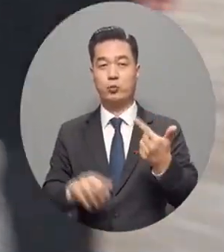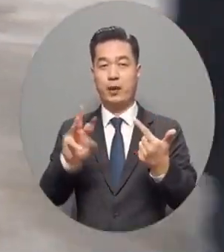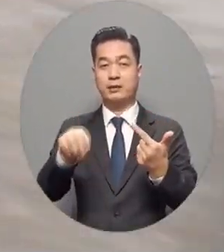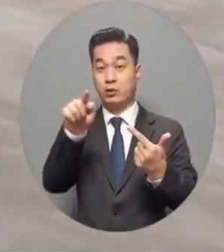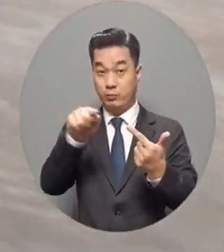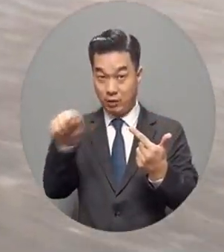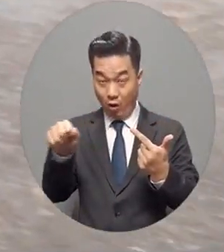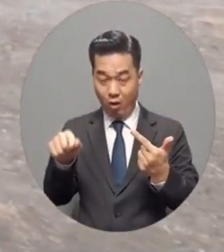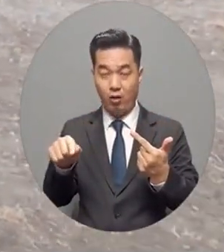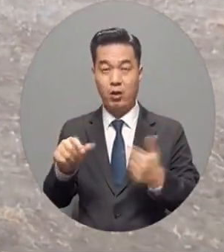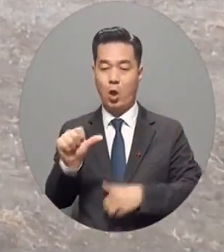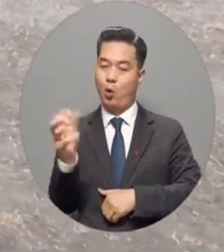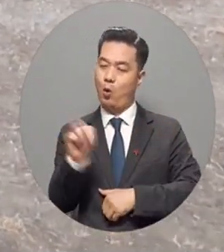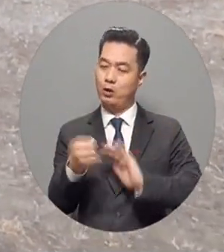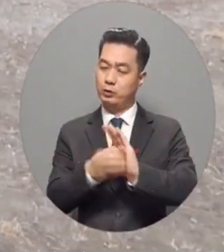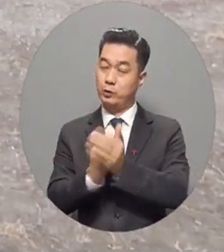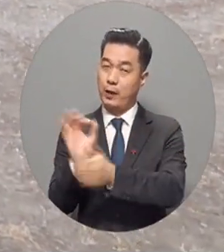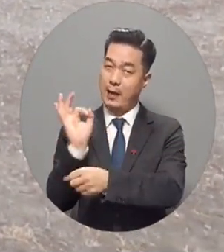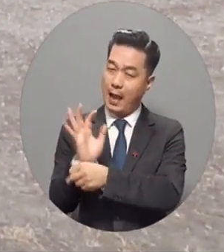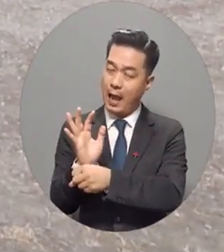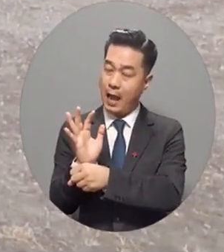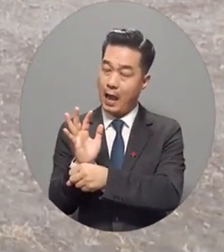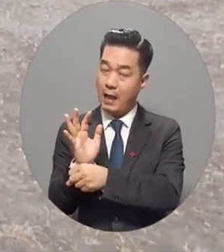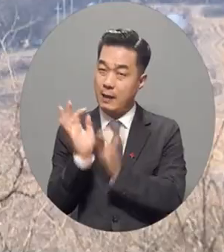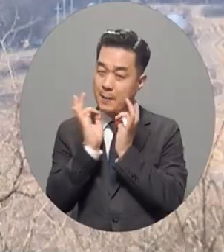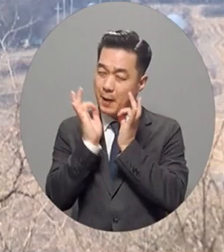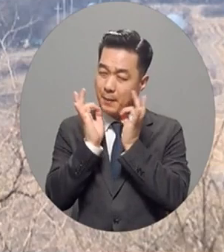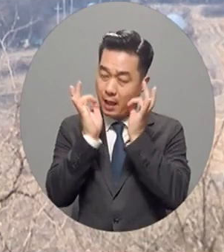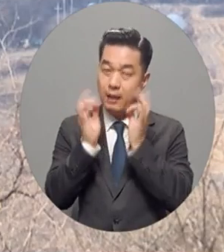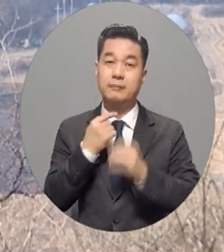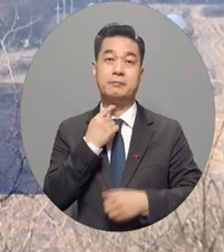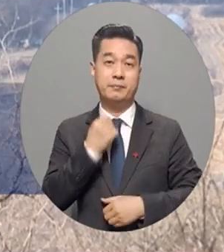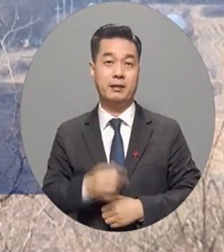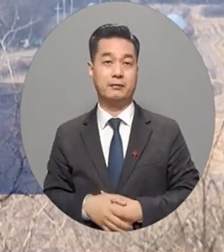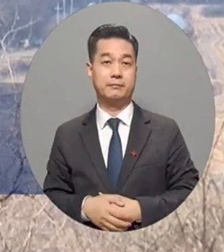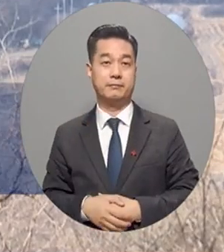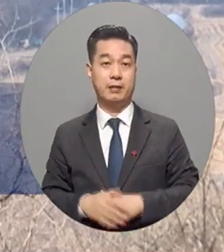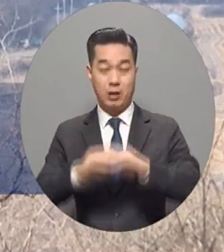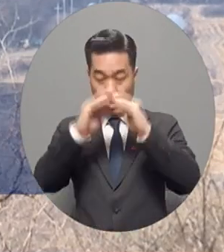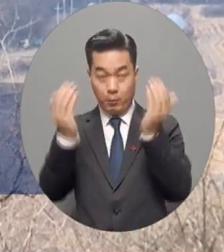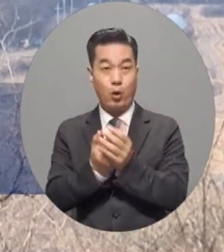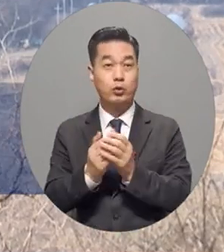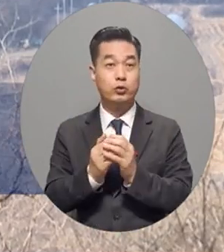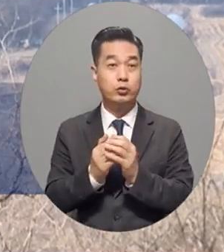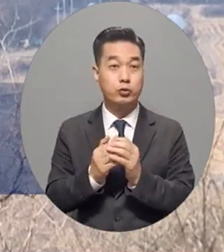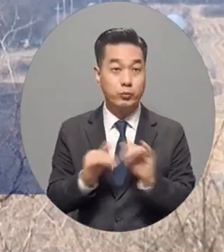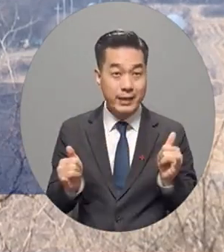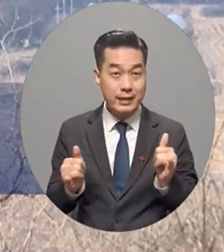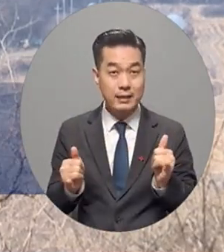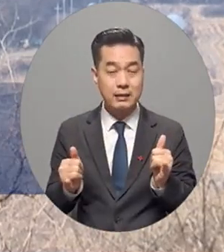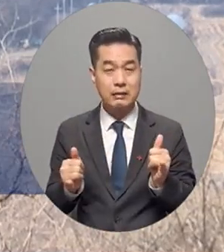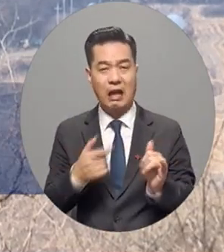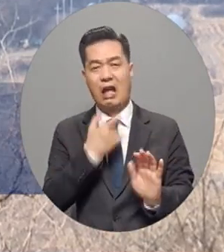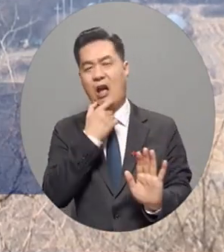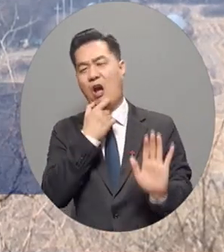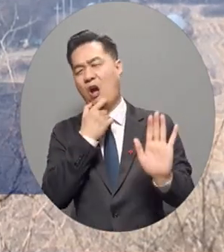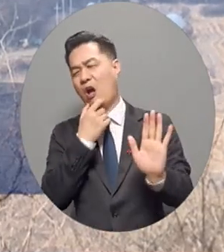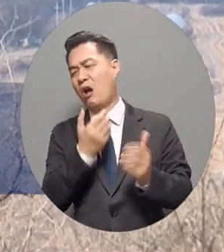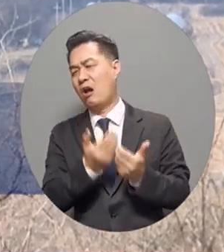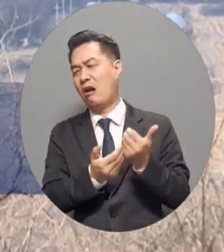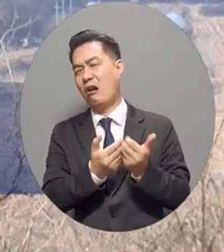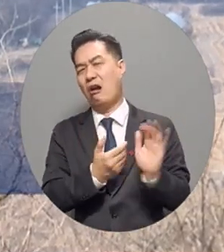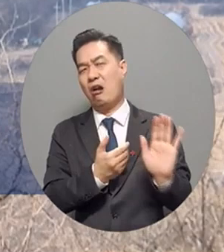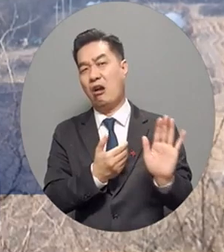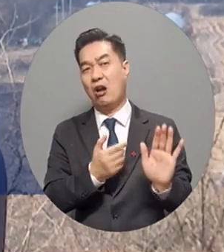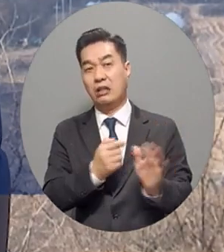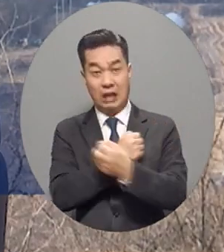측이 5억여 원에 매입하려고 시도했던 겁니다. 모든 국민이 지금 다 꺼려하는 사람을, 꺼려하는 저 지금 그